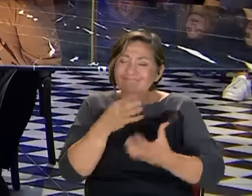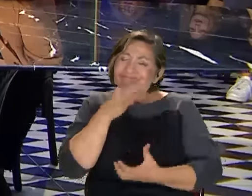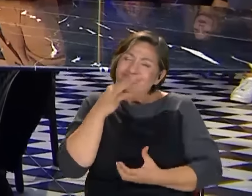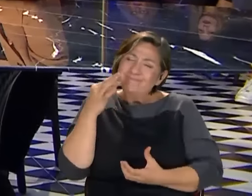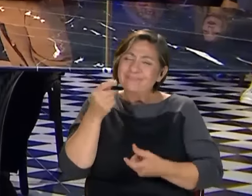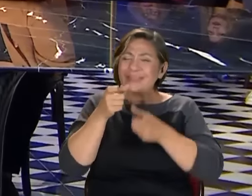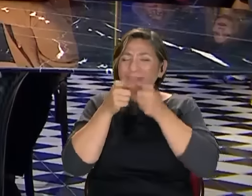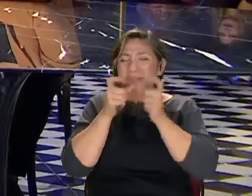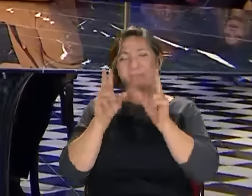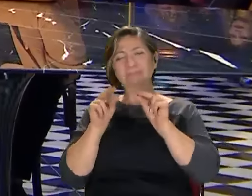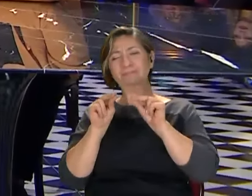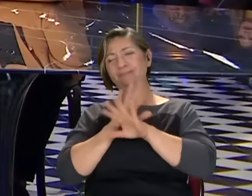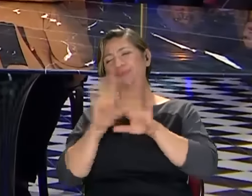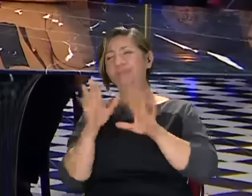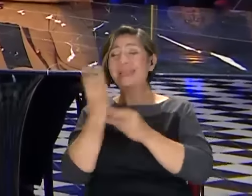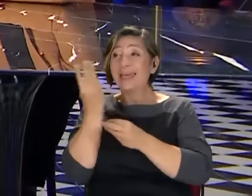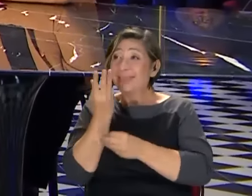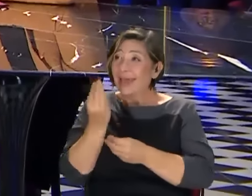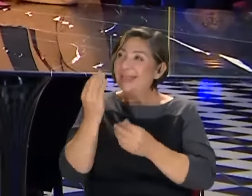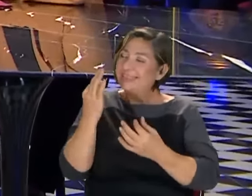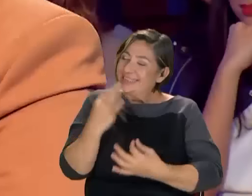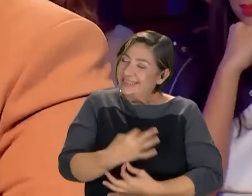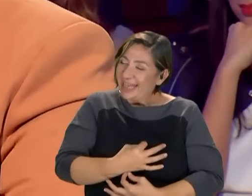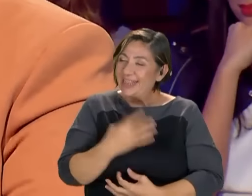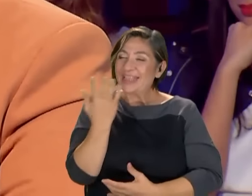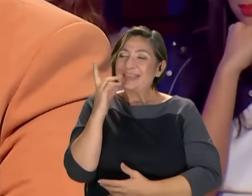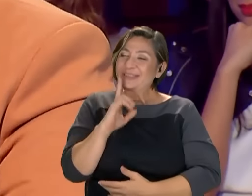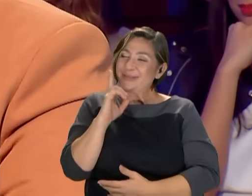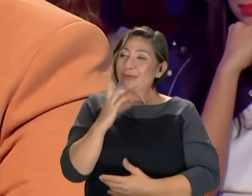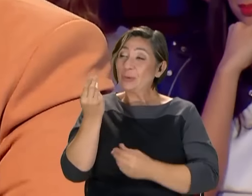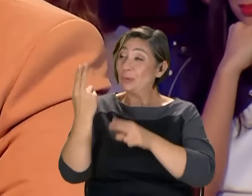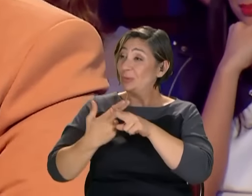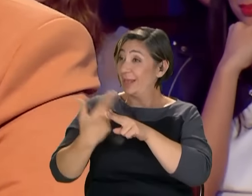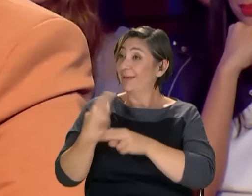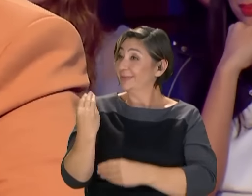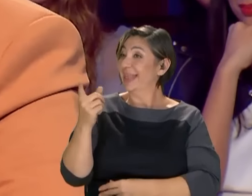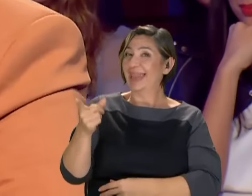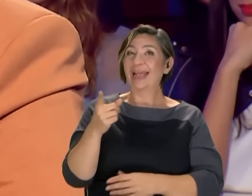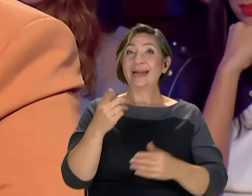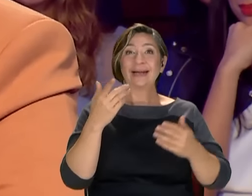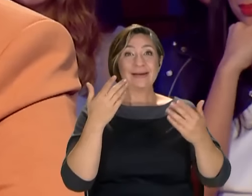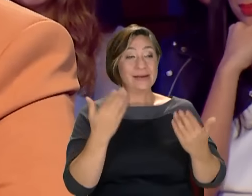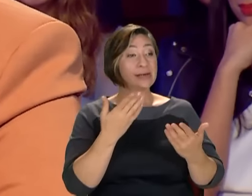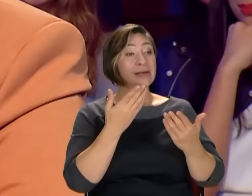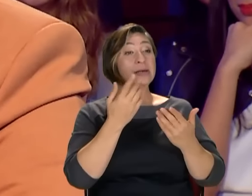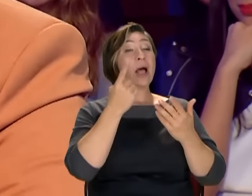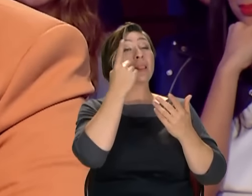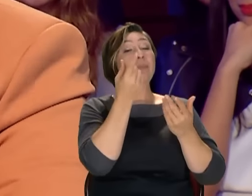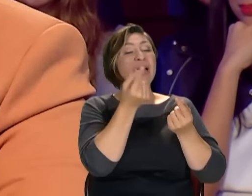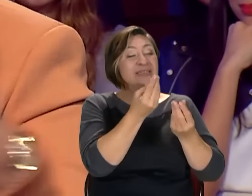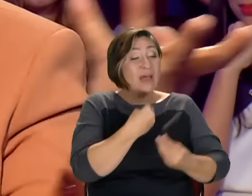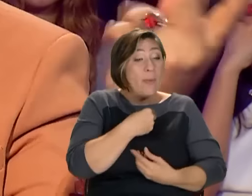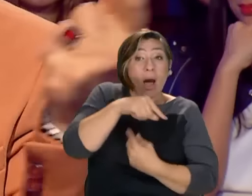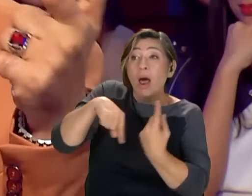kadar ne kadar tevazu içinde bir düşünce. Ne kadar aynen. bu da güzel örnek oluyorsunuz aslında. Tabii az verip aratmasın, çok